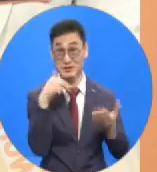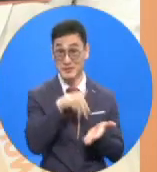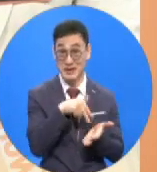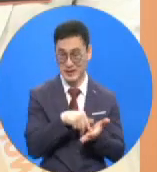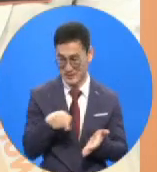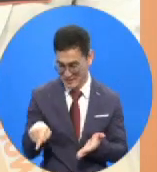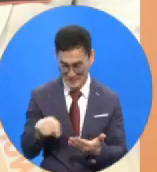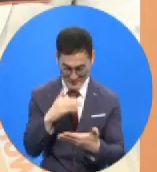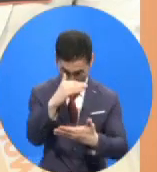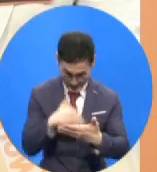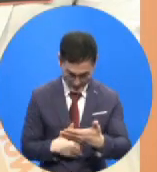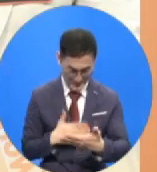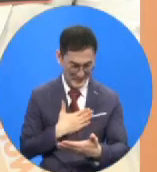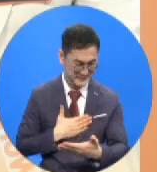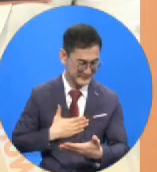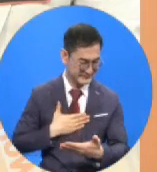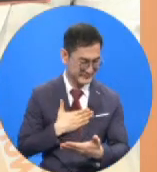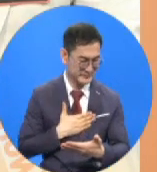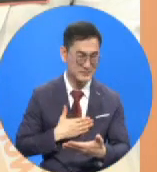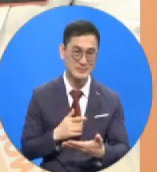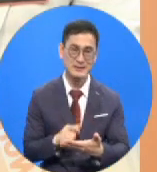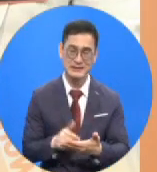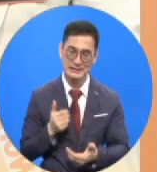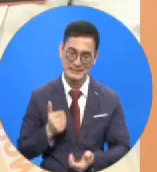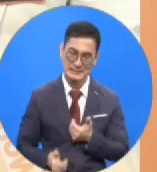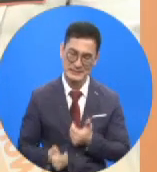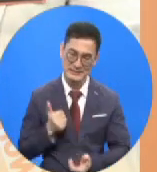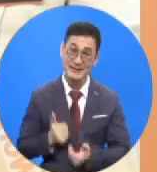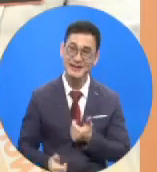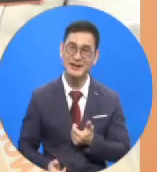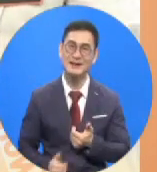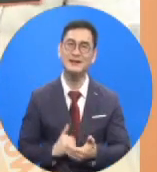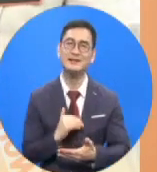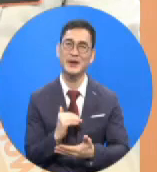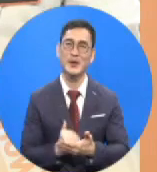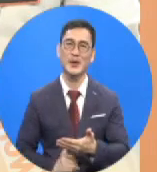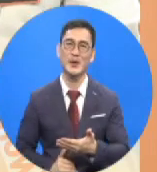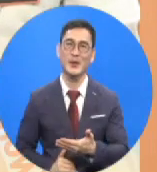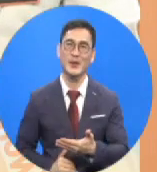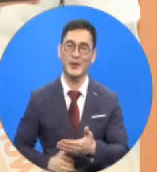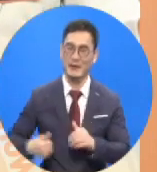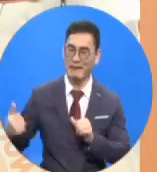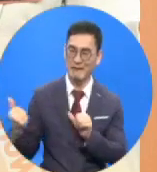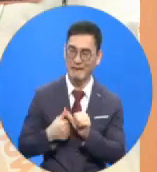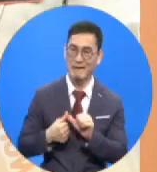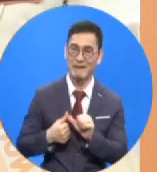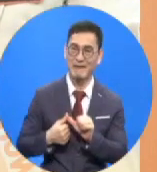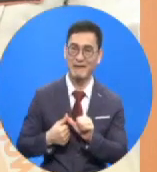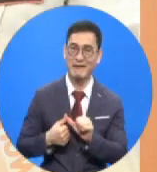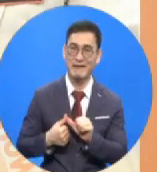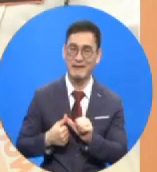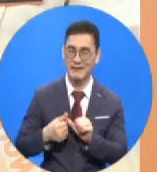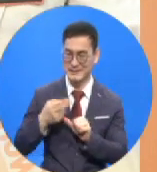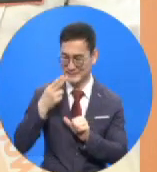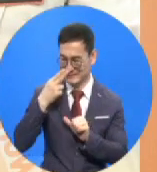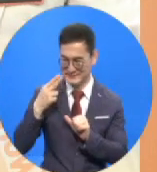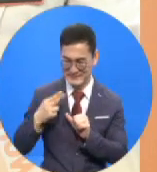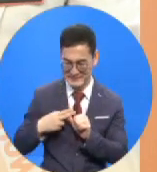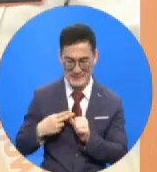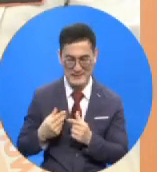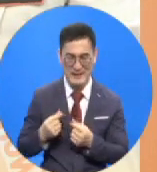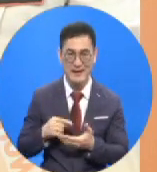굉장히 이건 굉장히 거 끌어온 그러한 뭐 처음이라 봐요 그래서 그 내용 1 다 굉장히